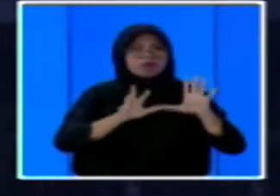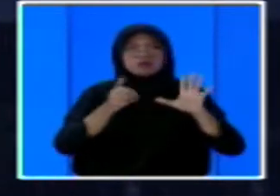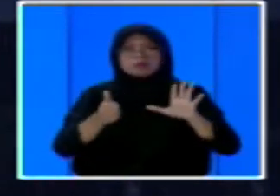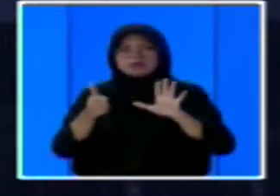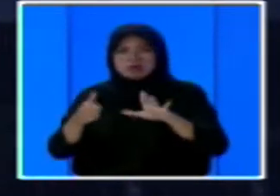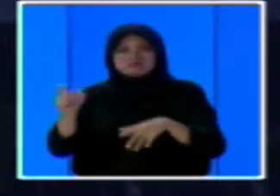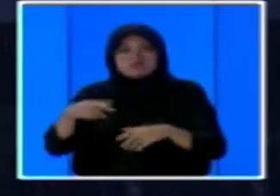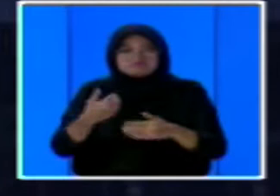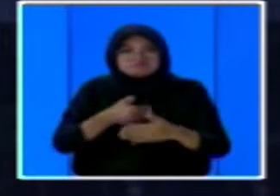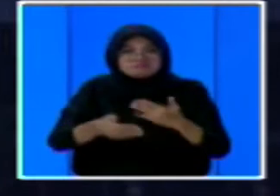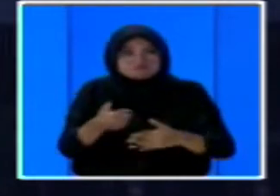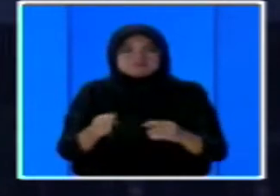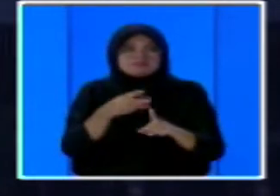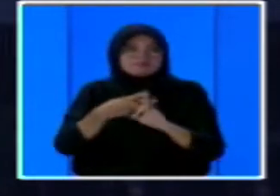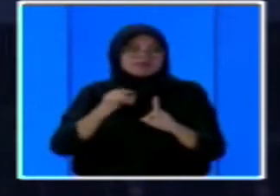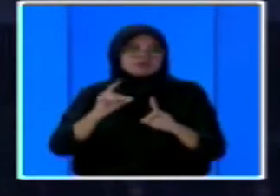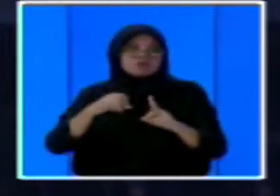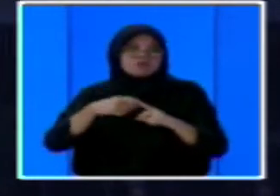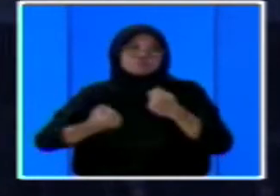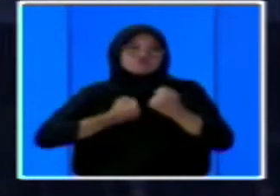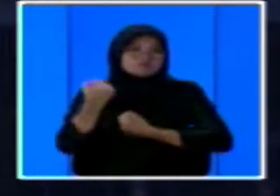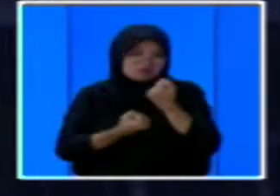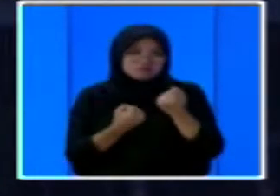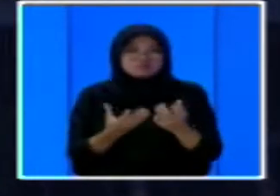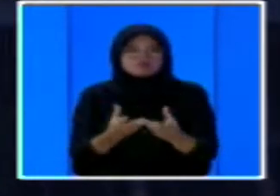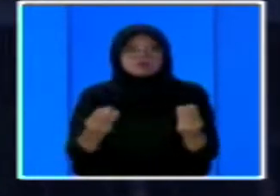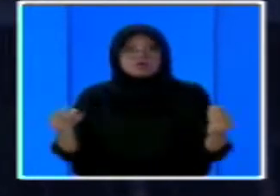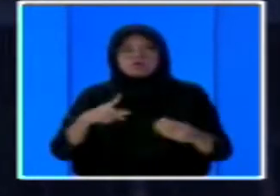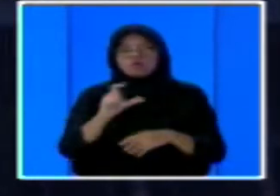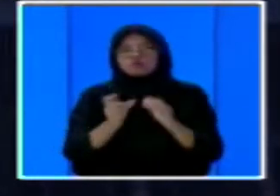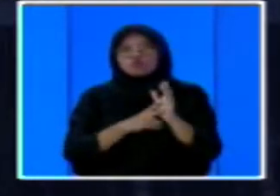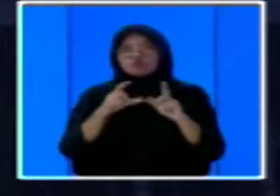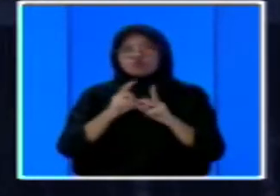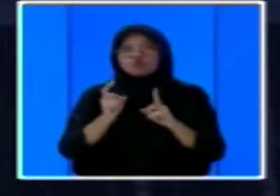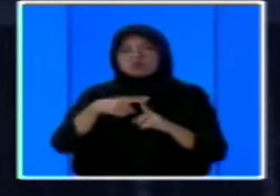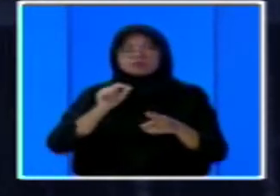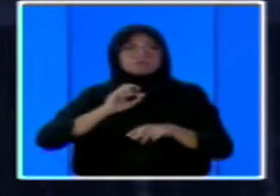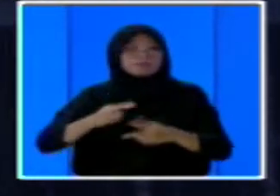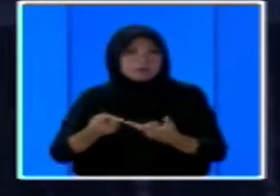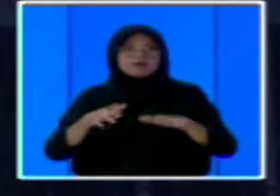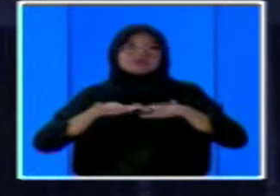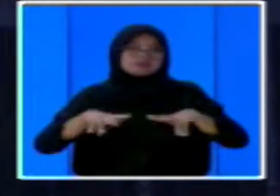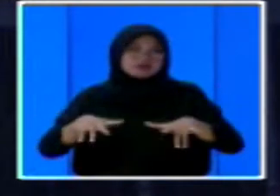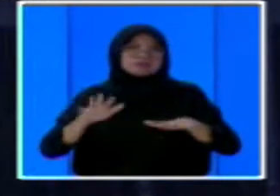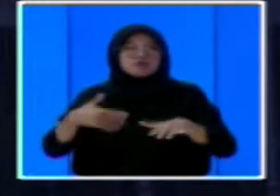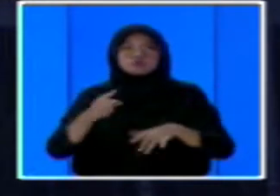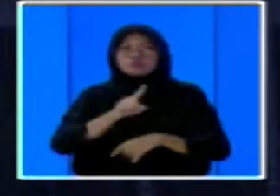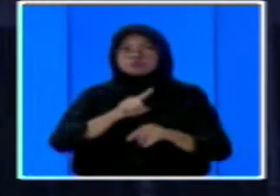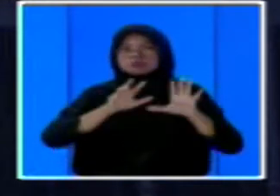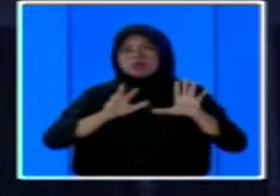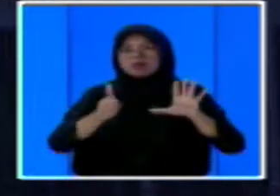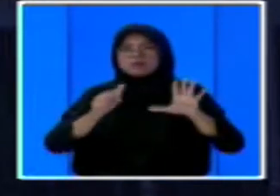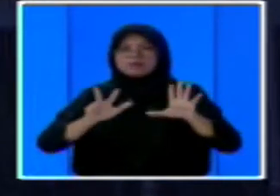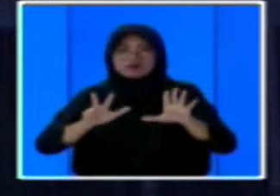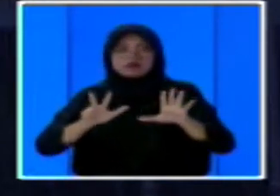1966. Ia meniti karirnya sebagai birokrat di perusahaan daerah perkebunan Lundut sebagai sekretaris pada 1968. Karirnya sebagai